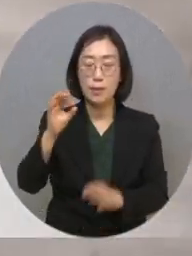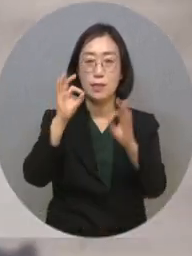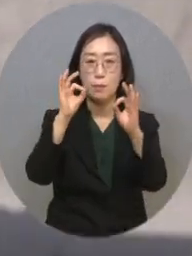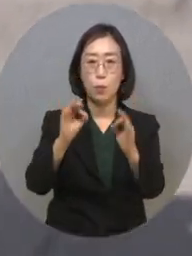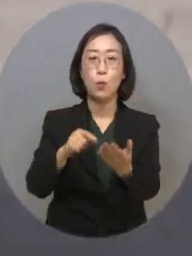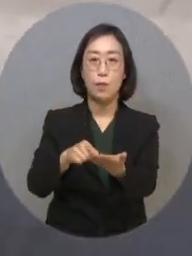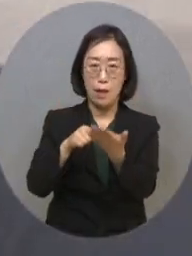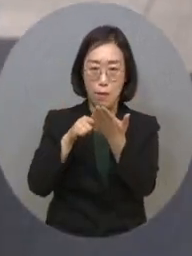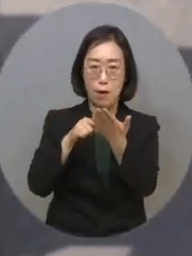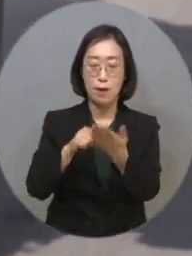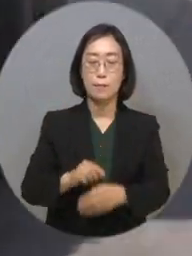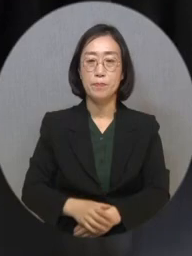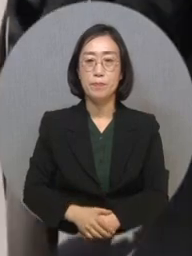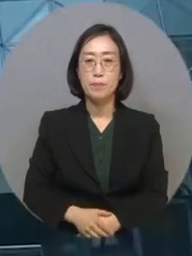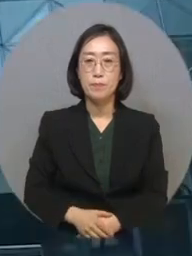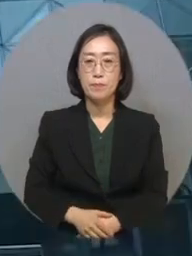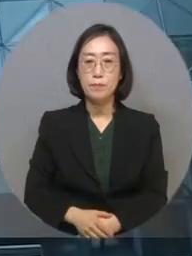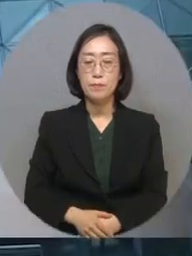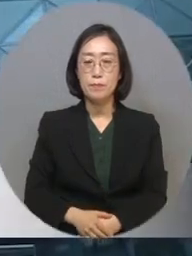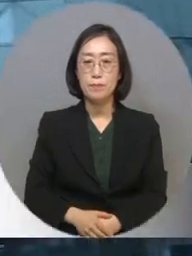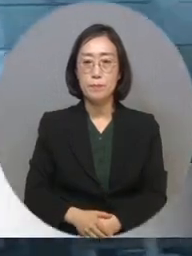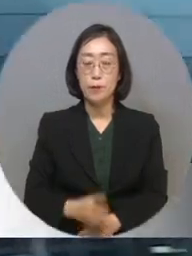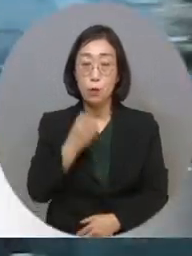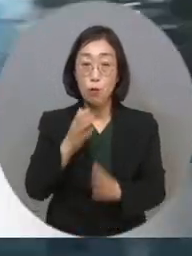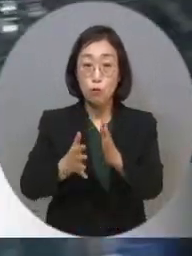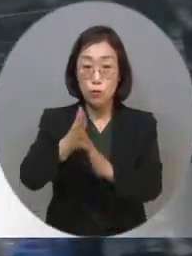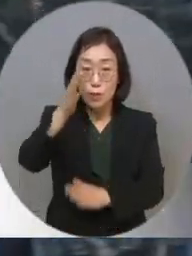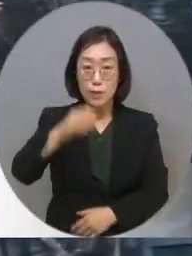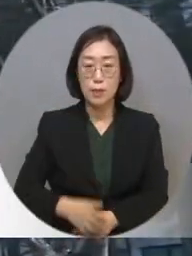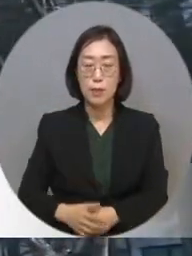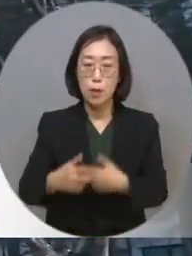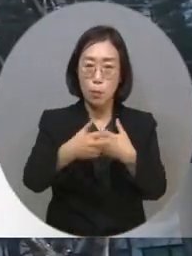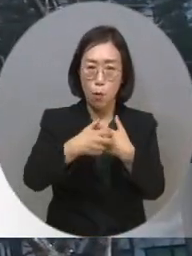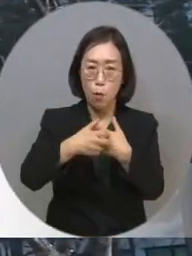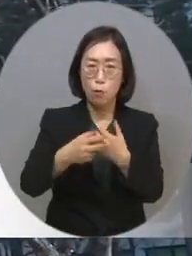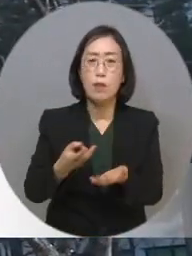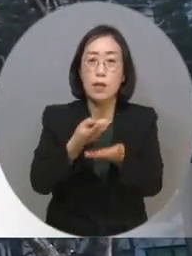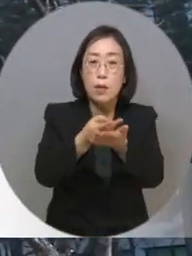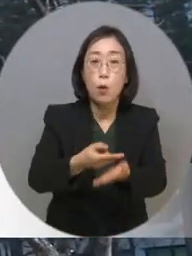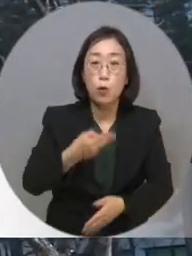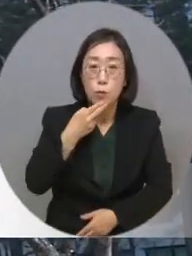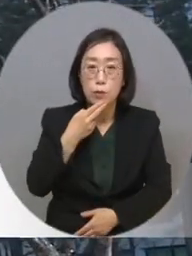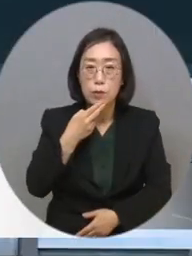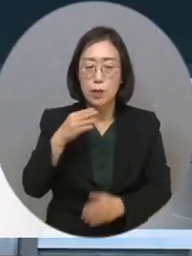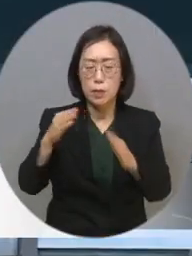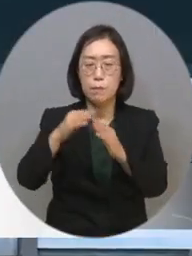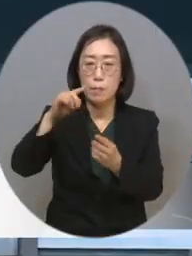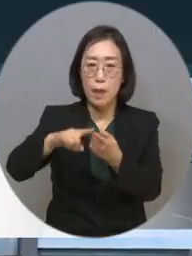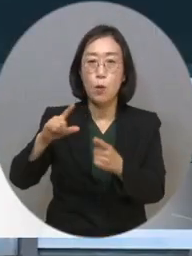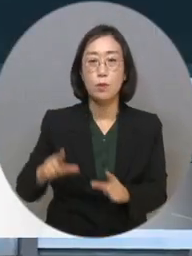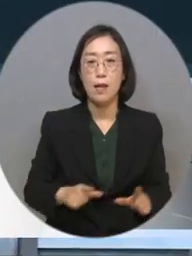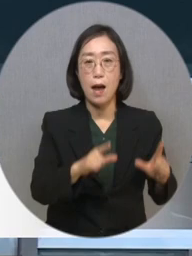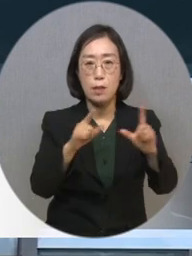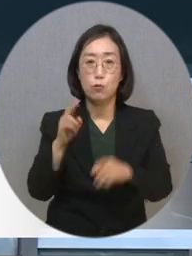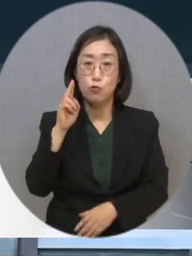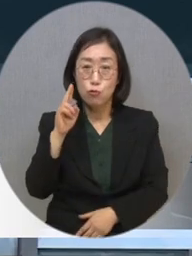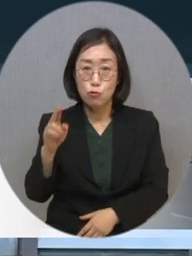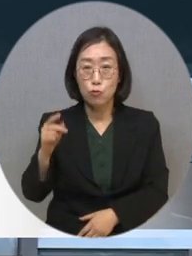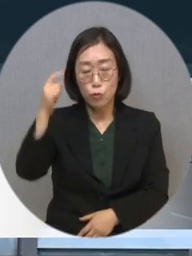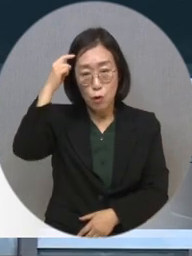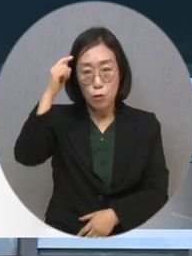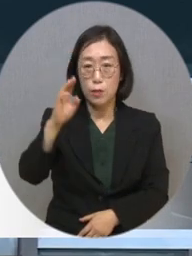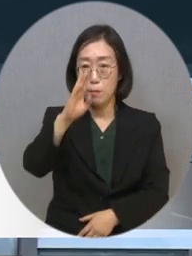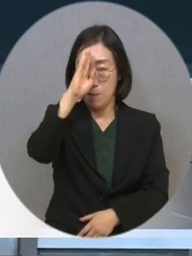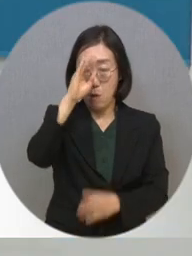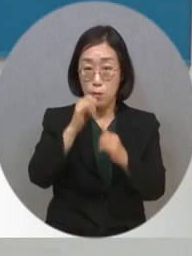수 있습니다 서울시가 의료 기관에 입원하지 않고 지역 사회에 거주하는 중중 정신 질환자의